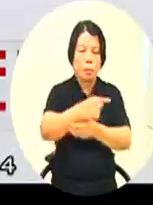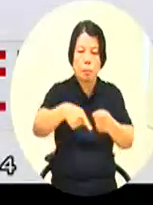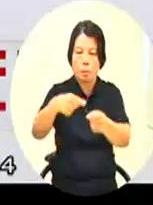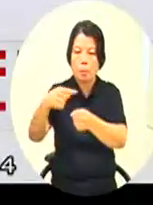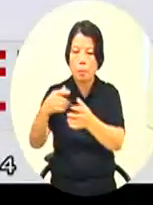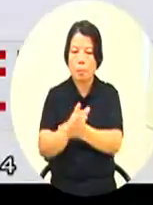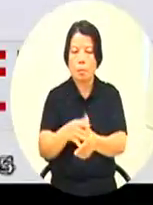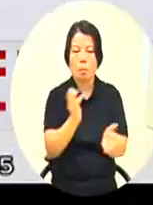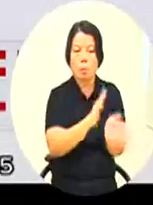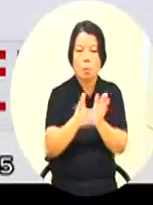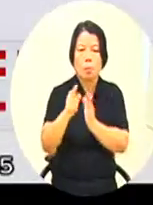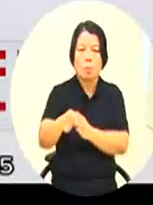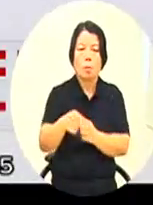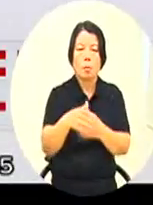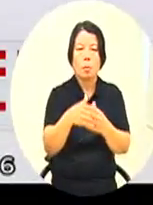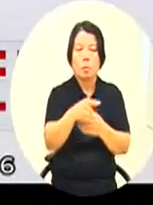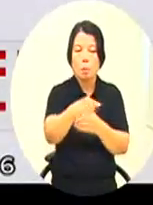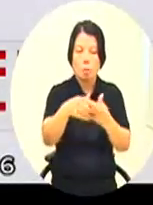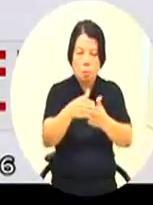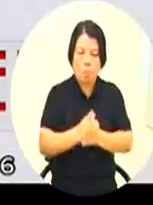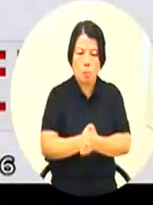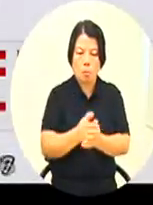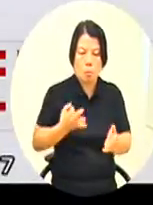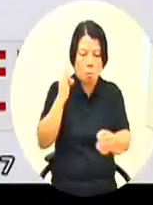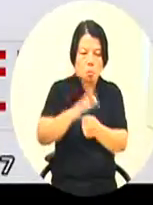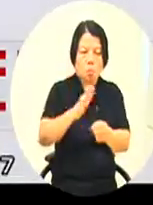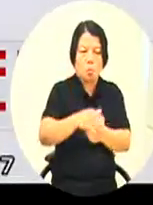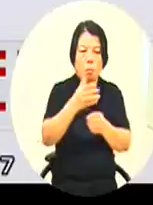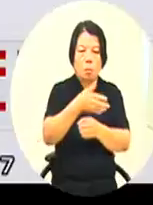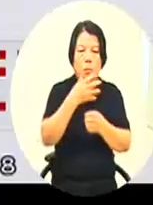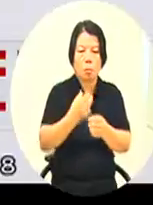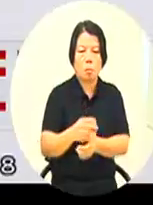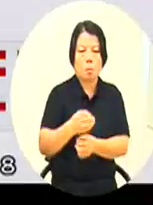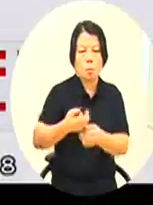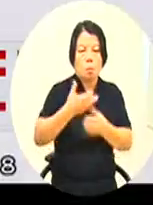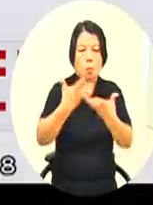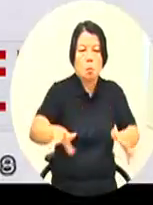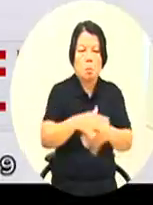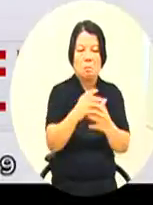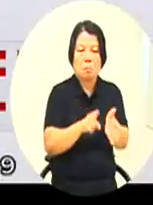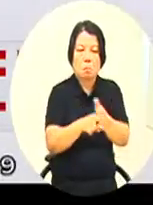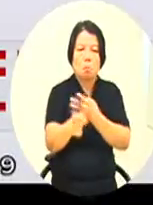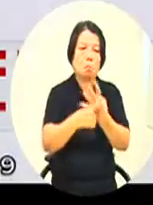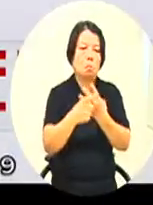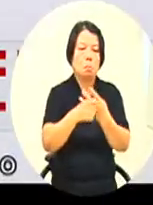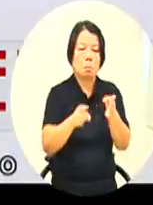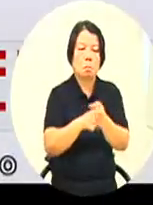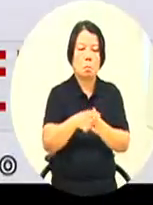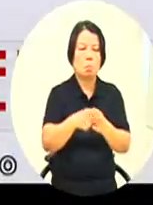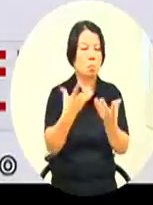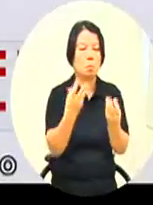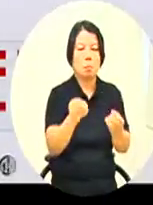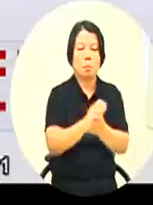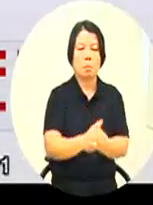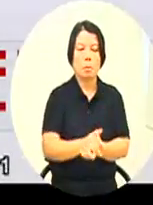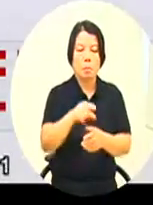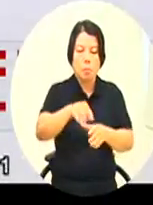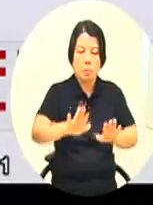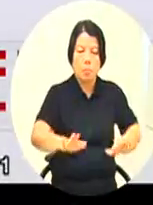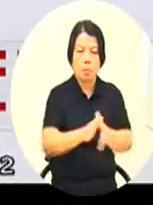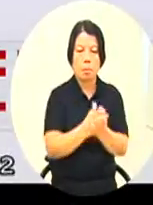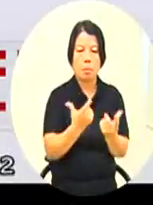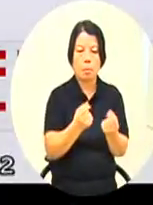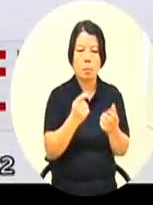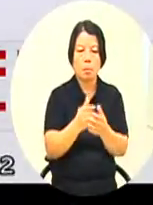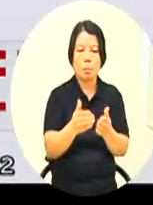个校园的建设的经费也相当的高，但是一直没有一个专职专业的一个科哦，所以这个目前还在原额